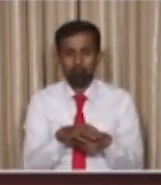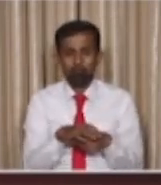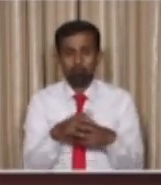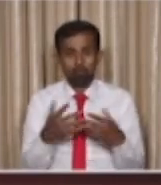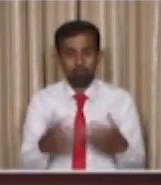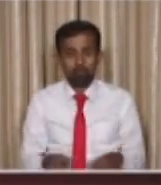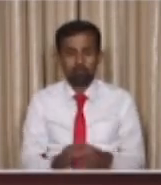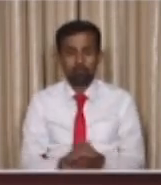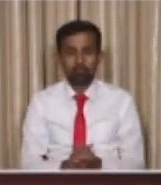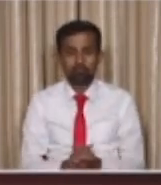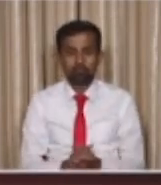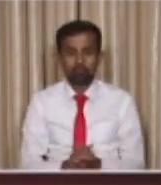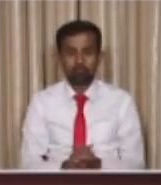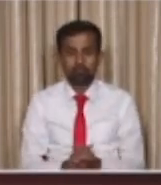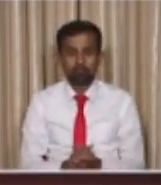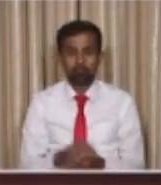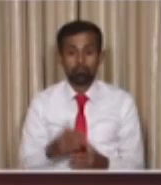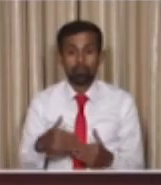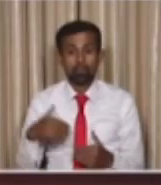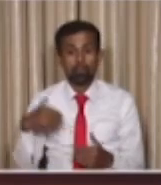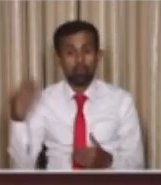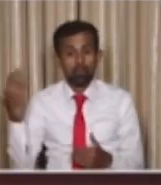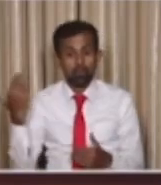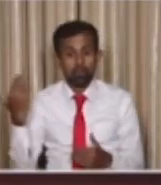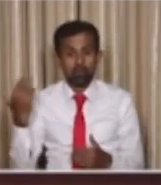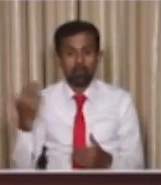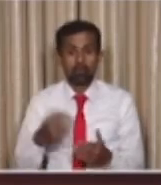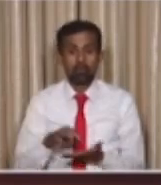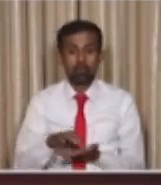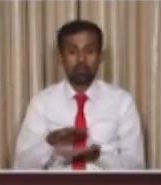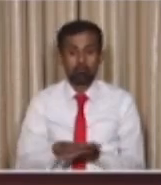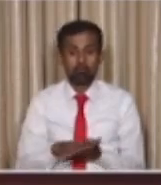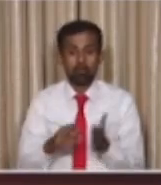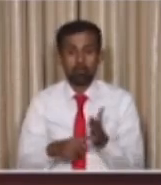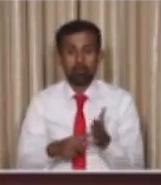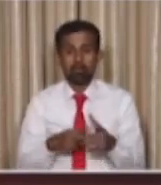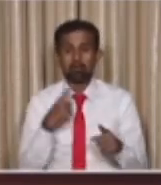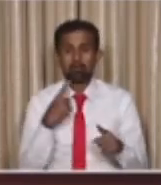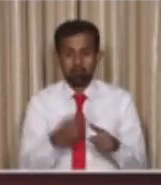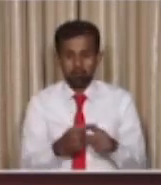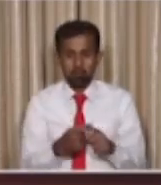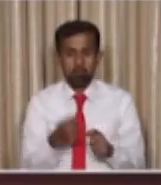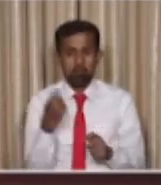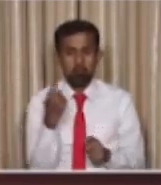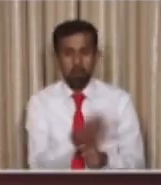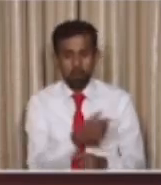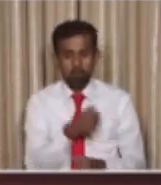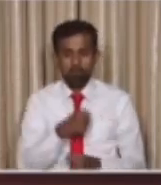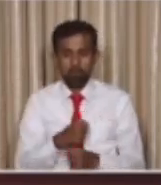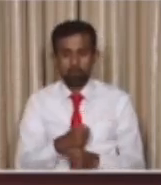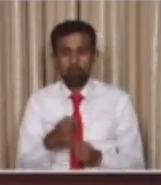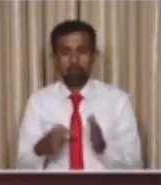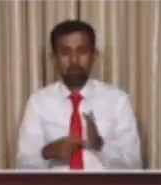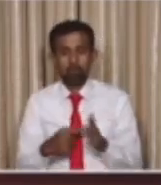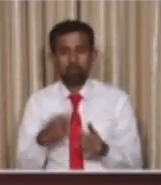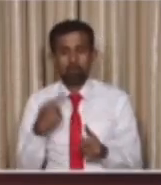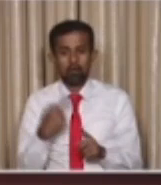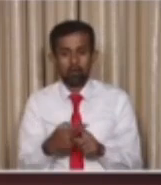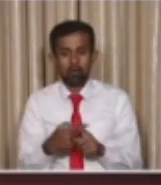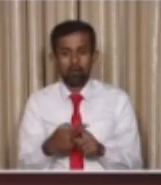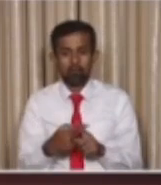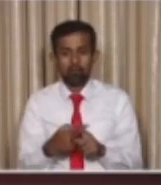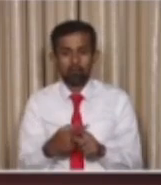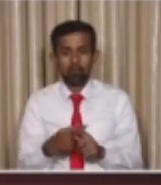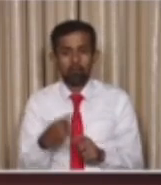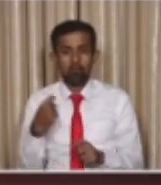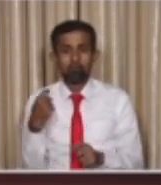වරායෙන් එළියට යනවා නම් අනිවාර්යයෙන්ම මේකට බද්දක් ගෙවන්න තිබෙනවා රජයේ නියමිත බදු. හැබැයි මේ බදු ගෙවලා